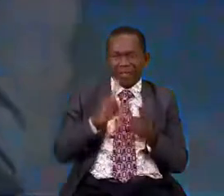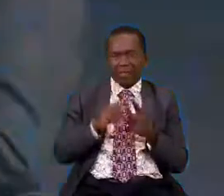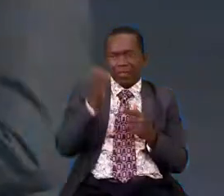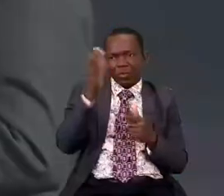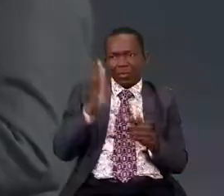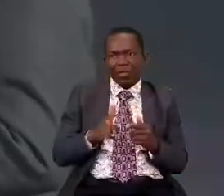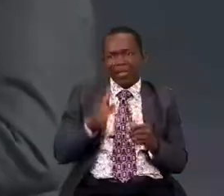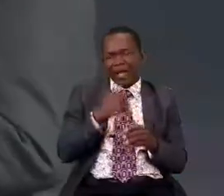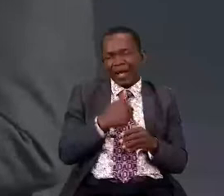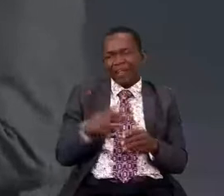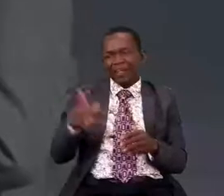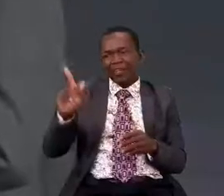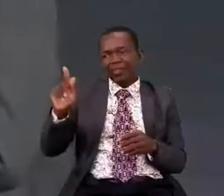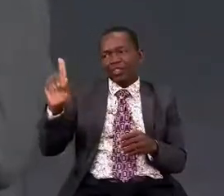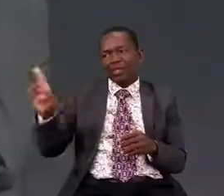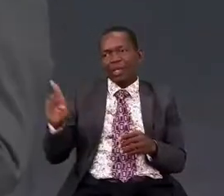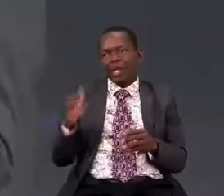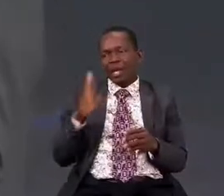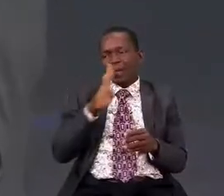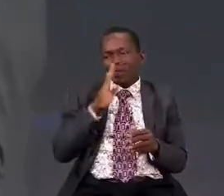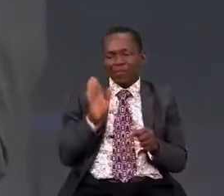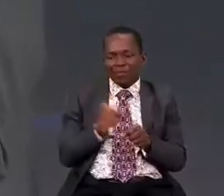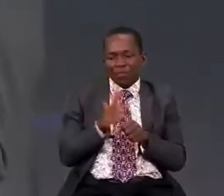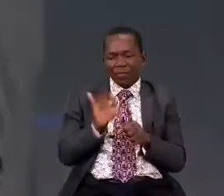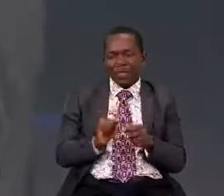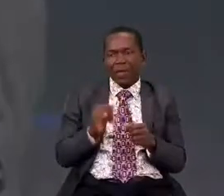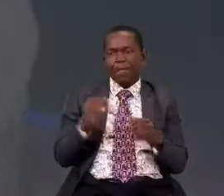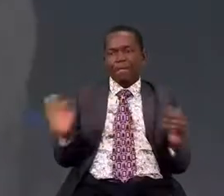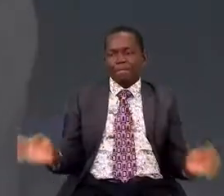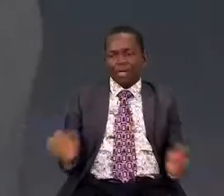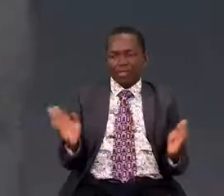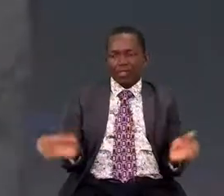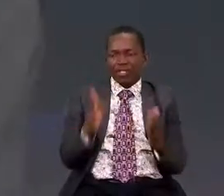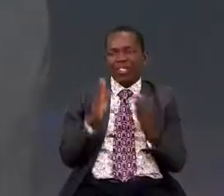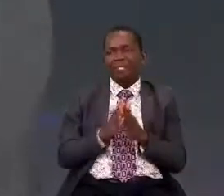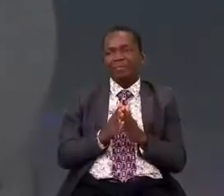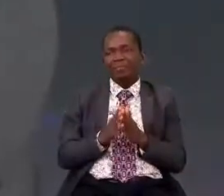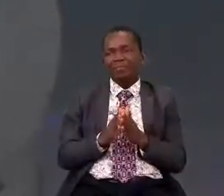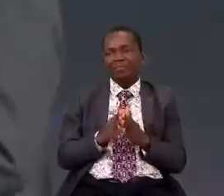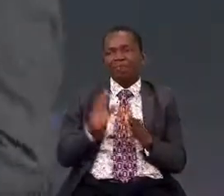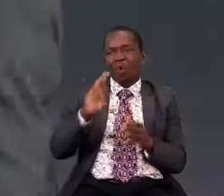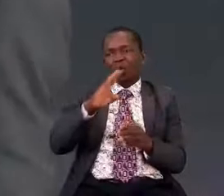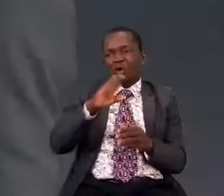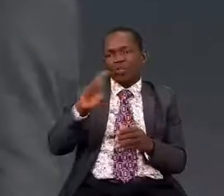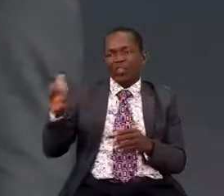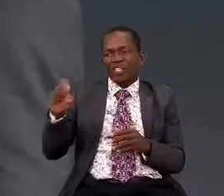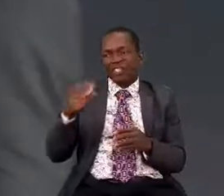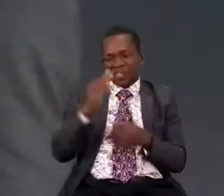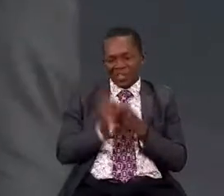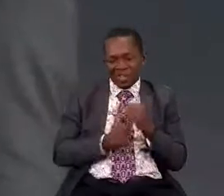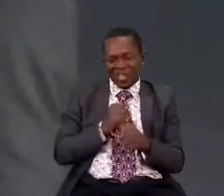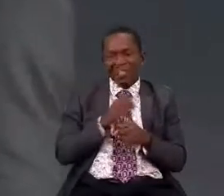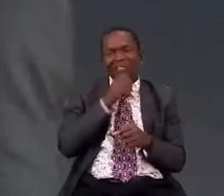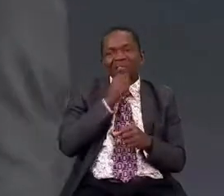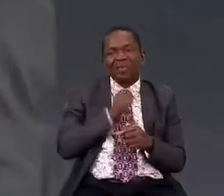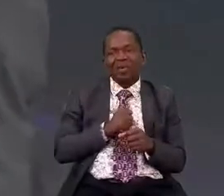ayant la pleine conviction, sentant, tu auras un enfant, ayant la pleine conviction, le corps ne fonctionne plus, ayant la pleine